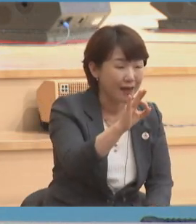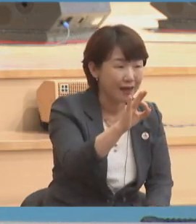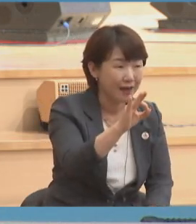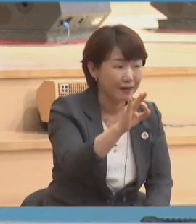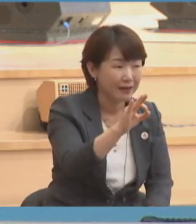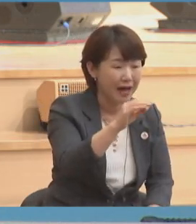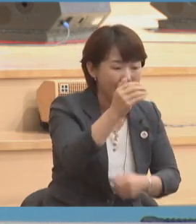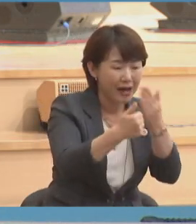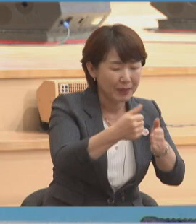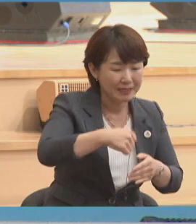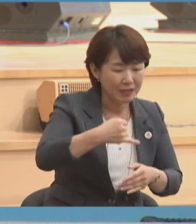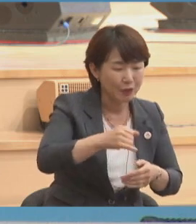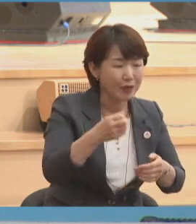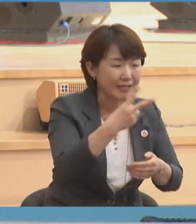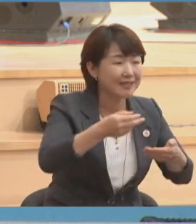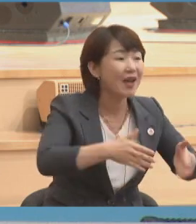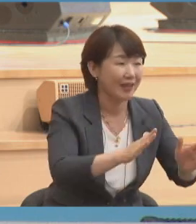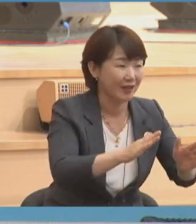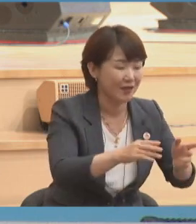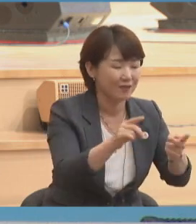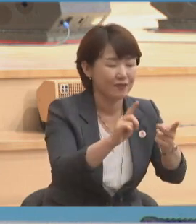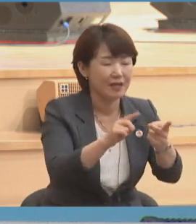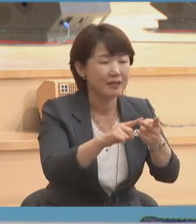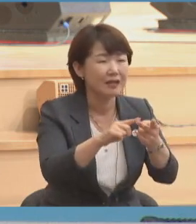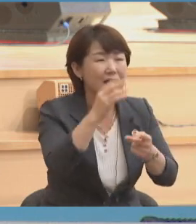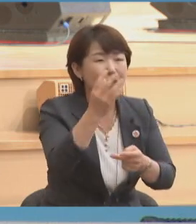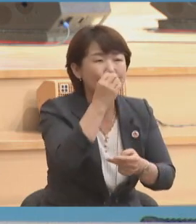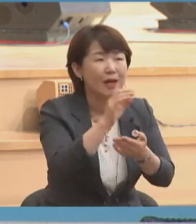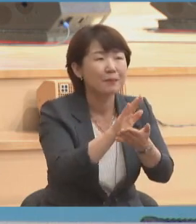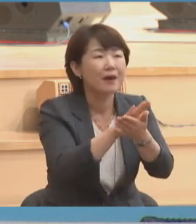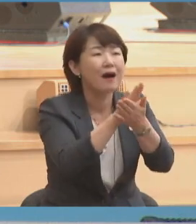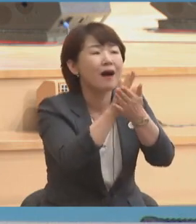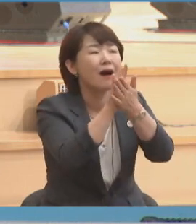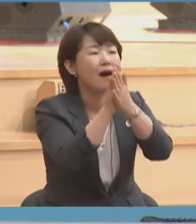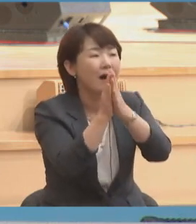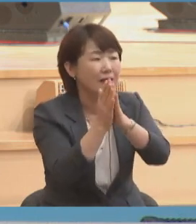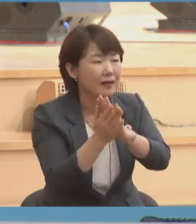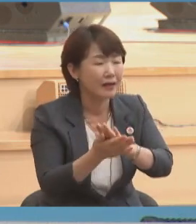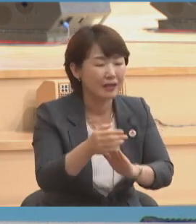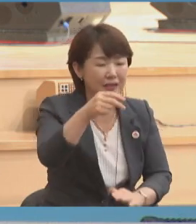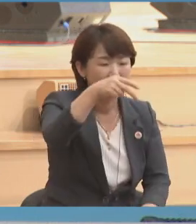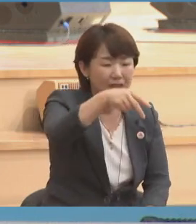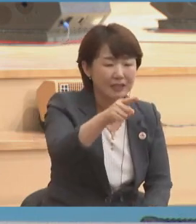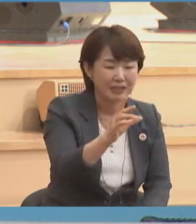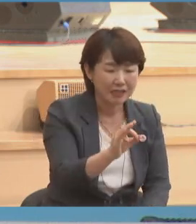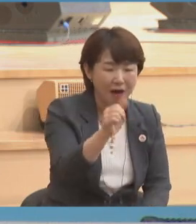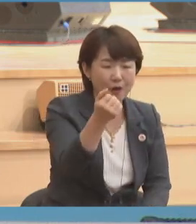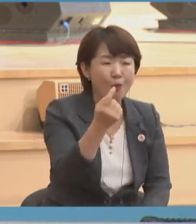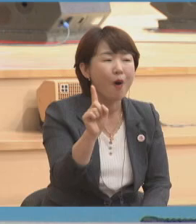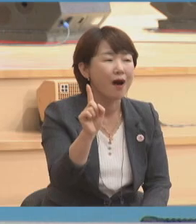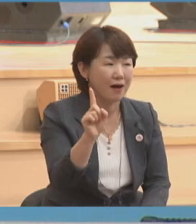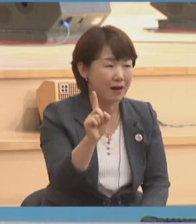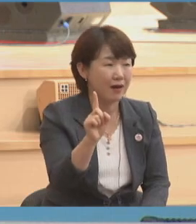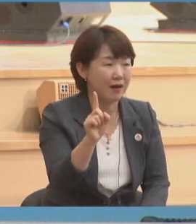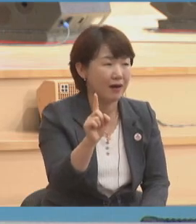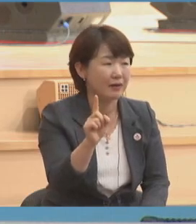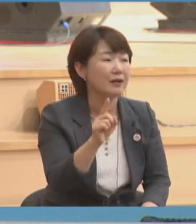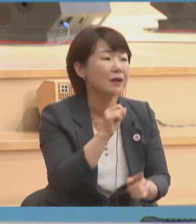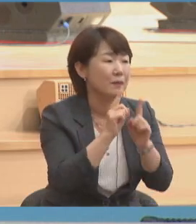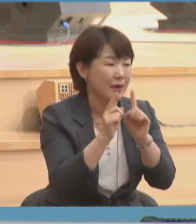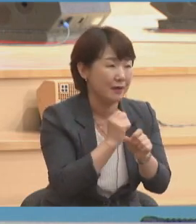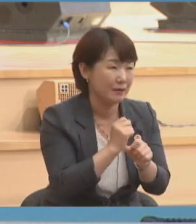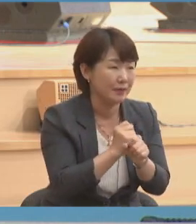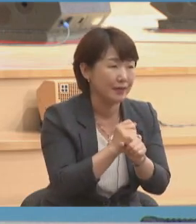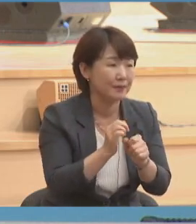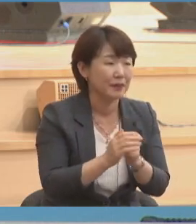성화를 얘기하는 거죠. 여러분, 사실 기독교 교계에서 이 레디컬이란 말이 회자된 게 그렇게 뭐 오래된